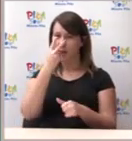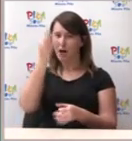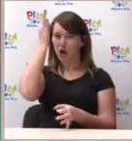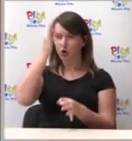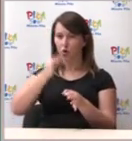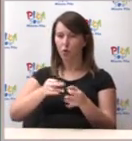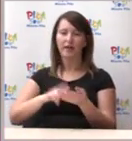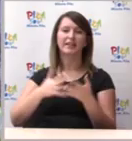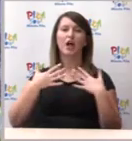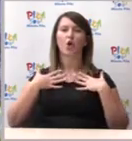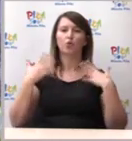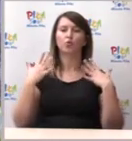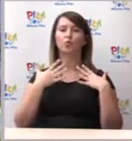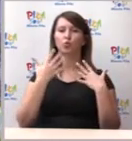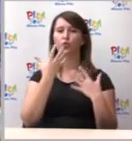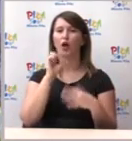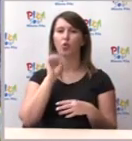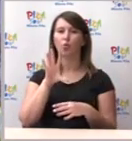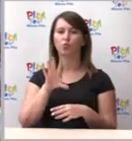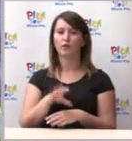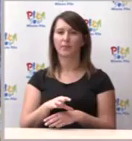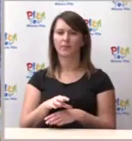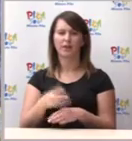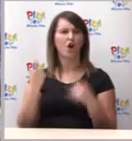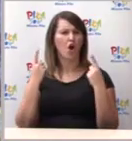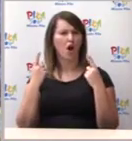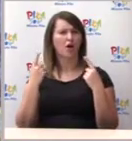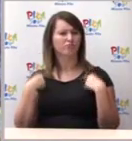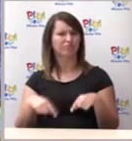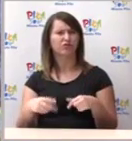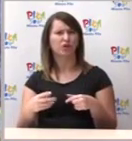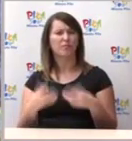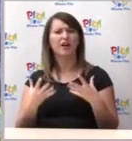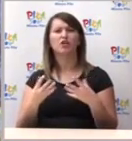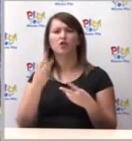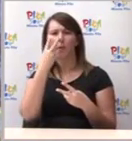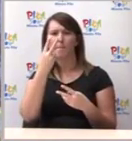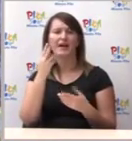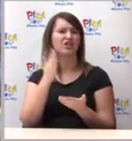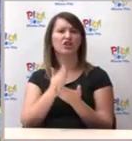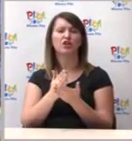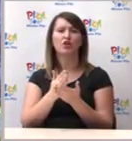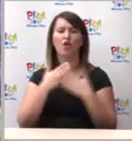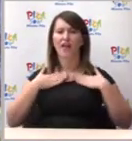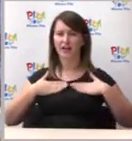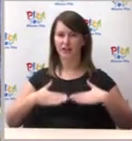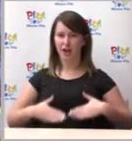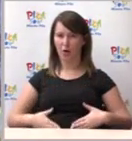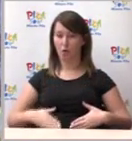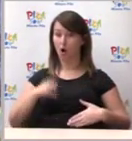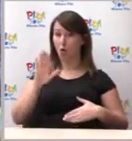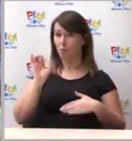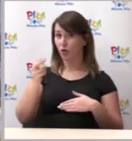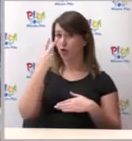Ludzie jednak wolą patrzeć na to pierwsze, gdyż jest ono widzialną częścią człowieka.